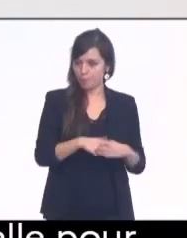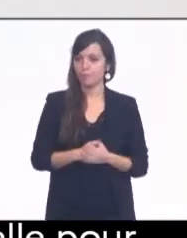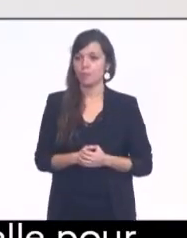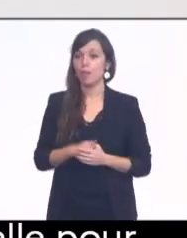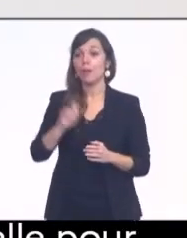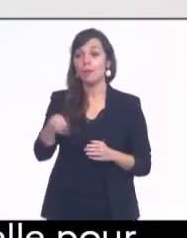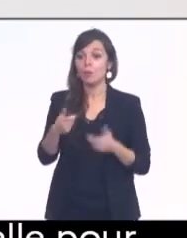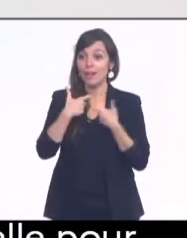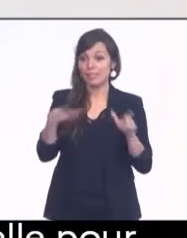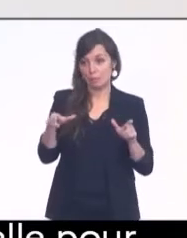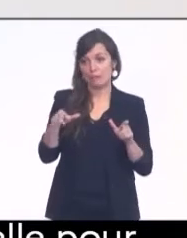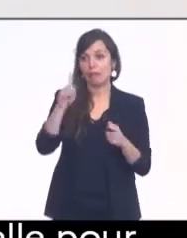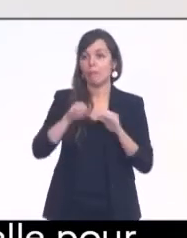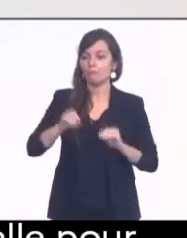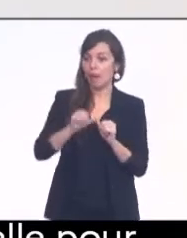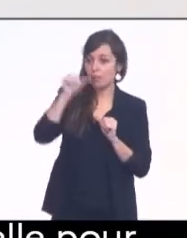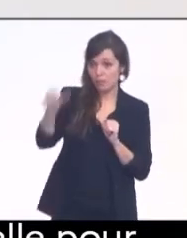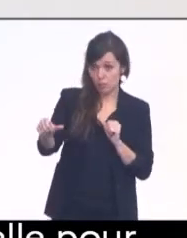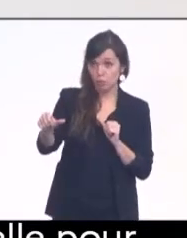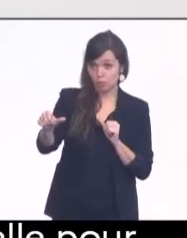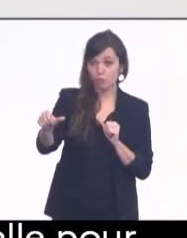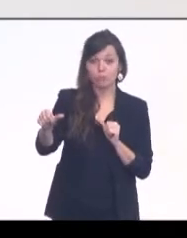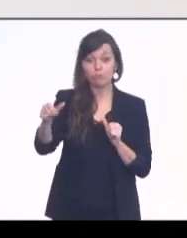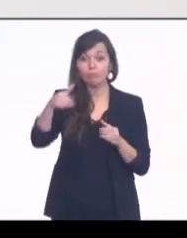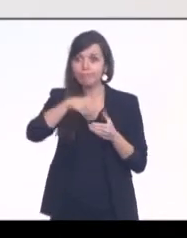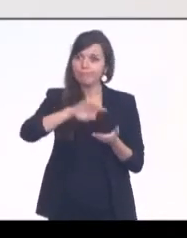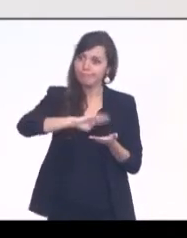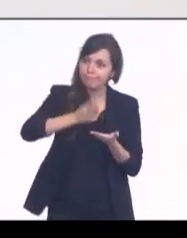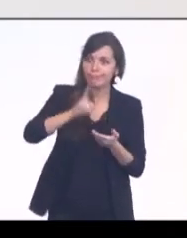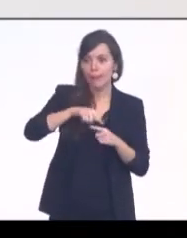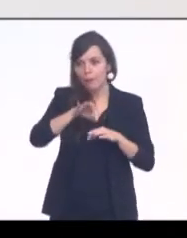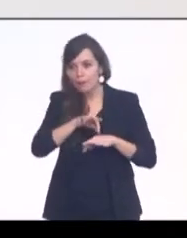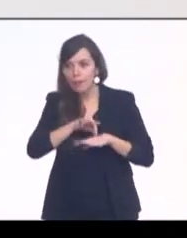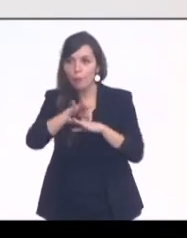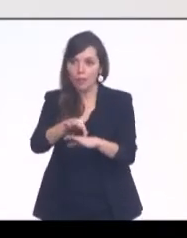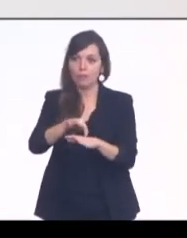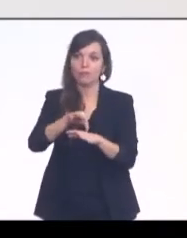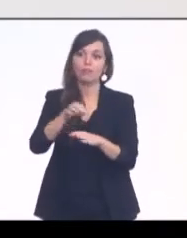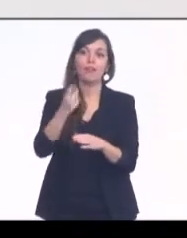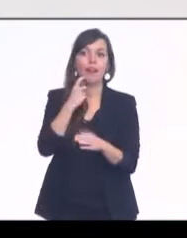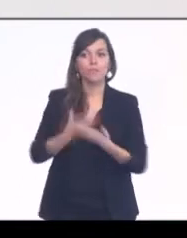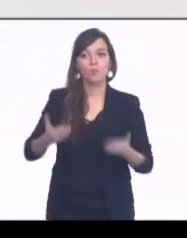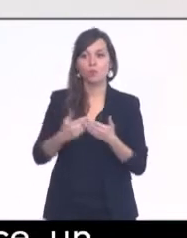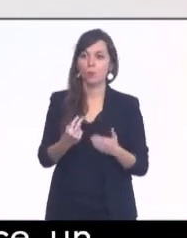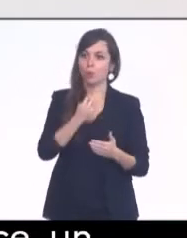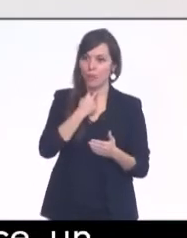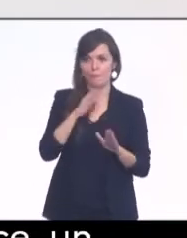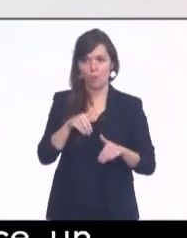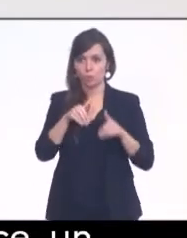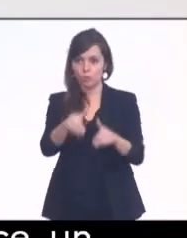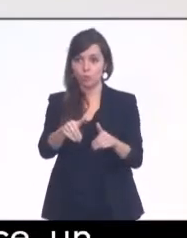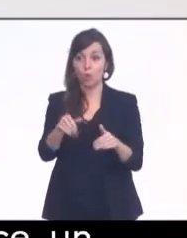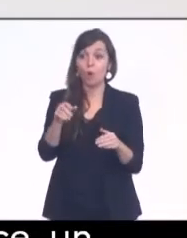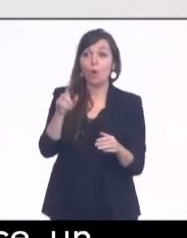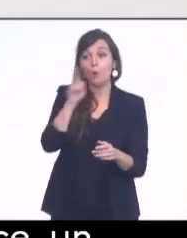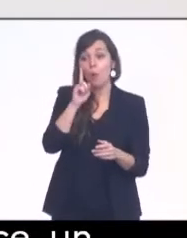l'accessibilité des enseignements à distance, un ensemble de ressources pour accompagner la scolarisation des élèves en situation de handicap, parce que peut-être ils ont une